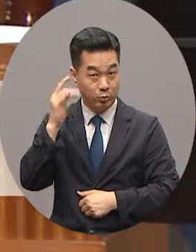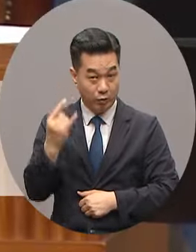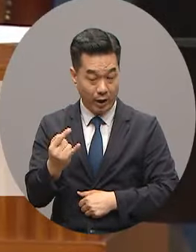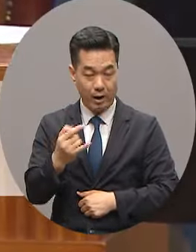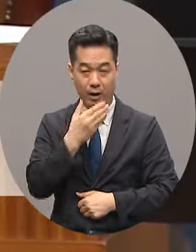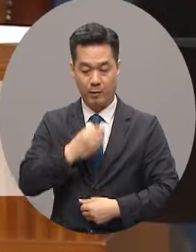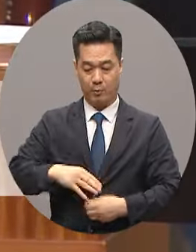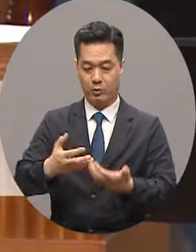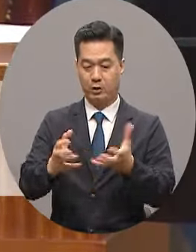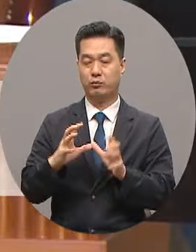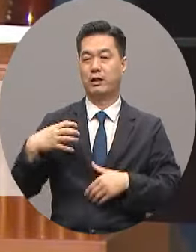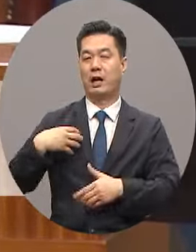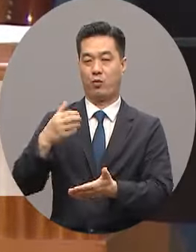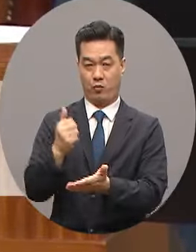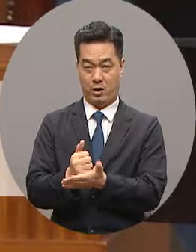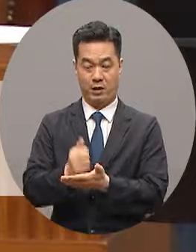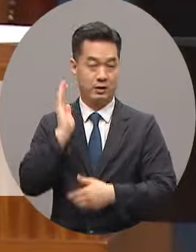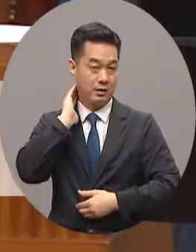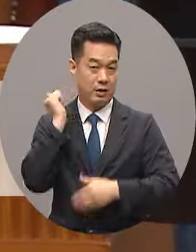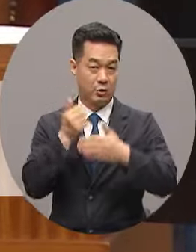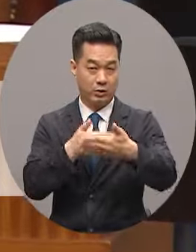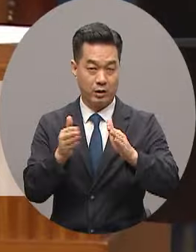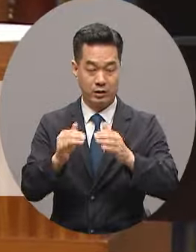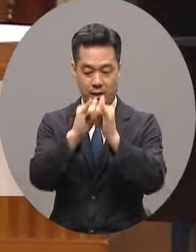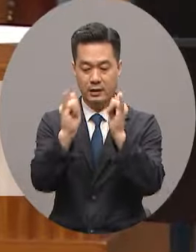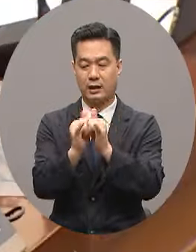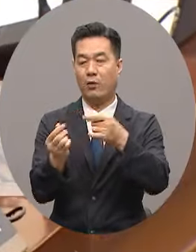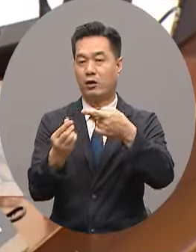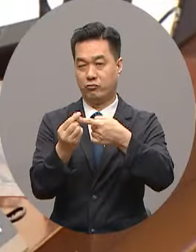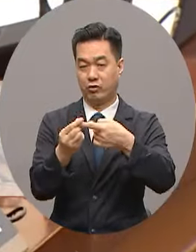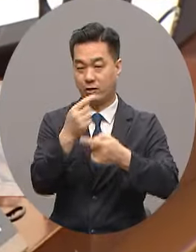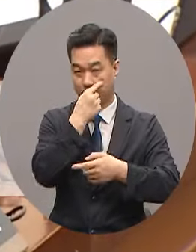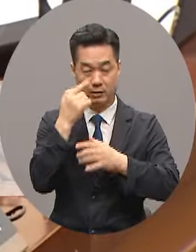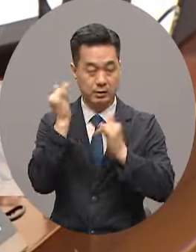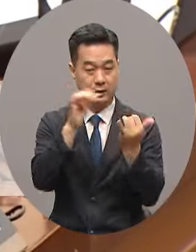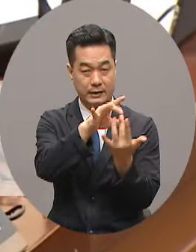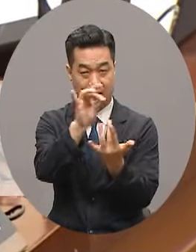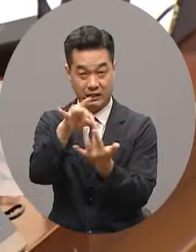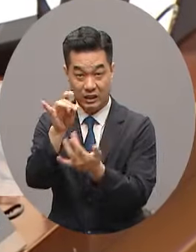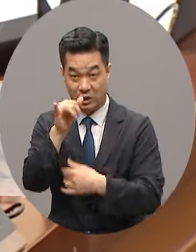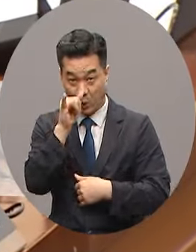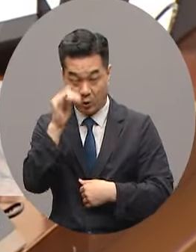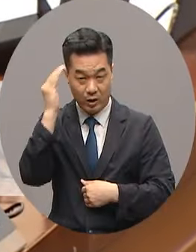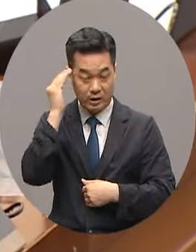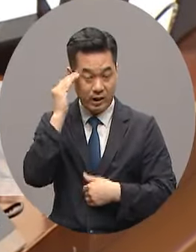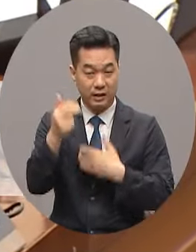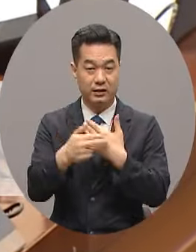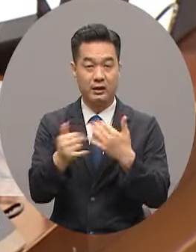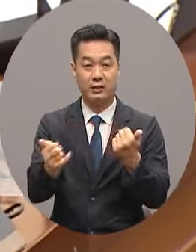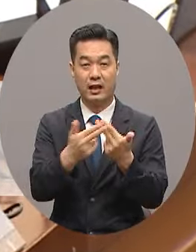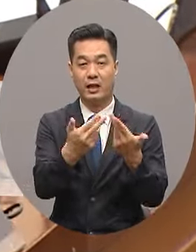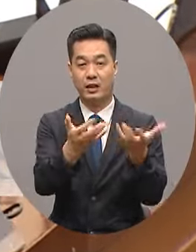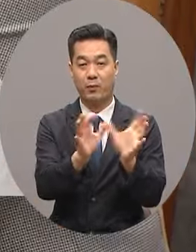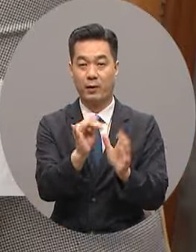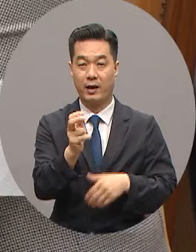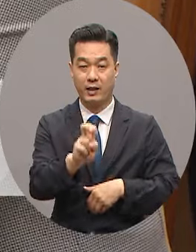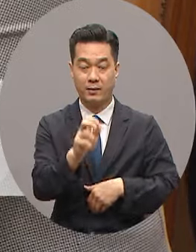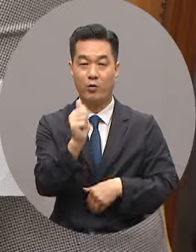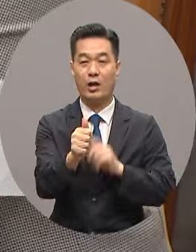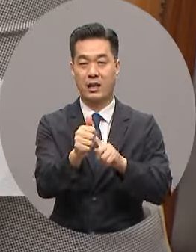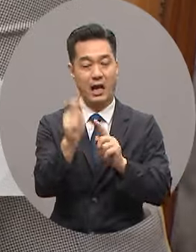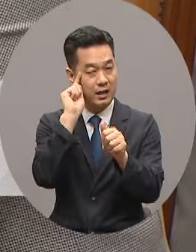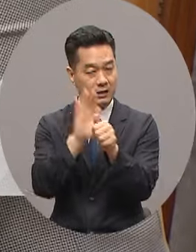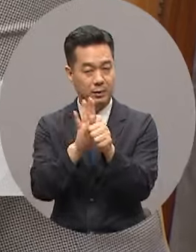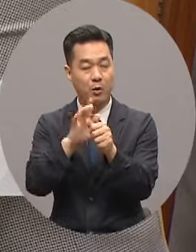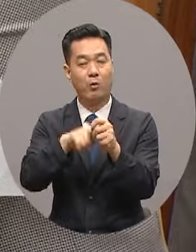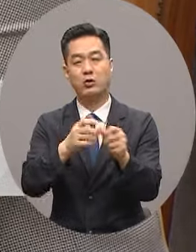복지부장관과 장상윤 대통령실 사회 수석 등이 증인으로 채택됐으며 대한의사협회 임현택 회장도 참고인으로